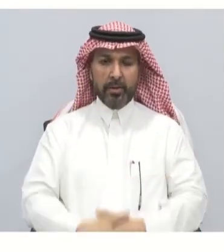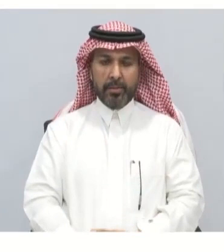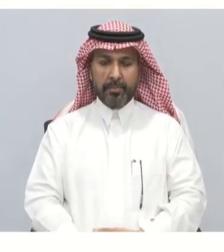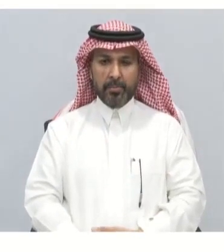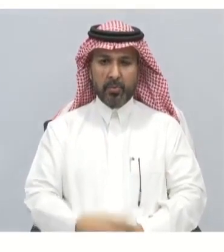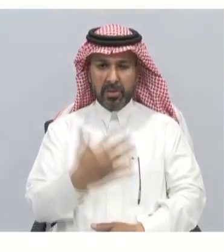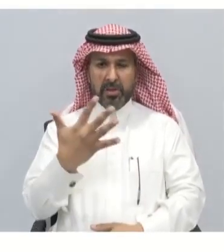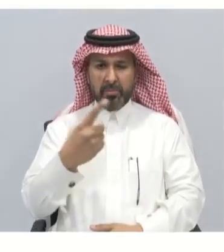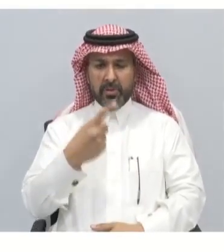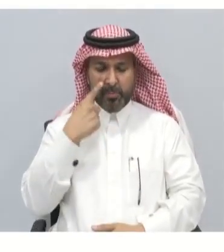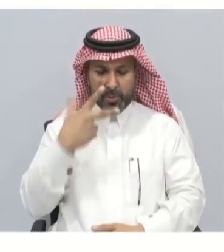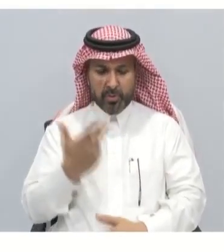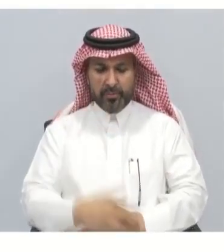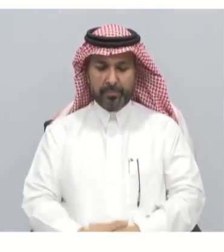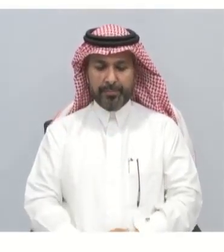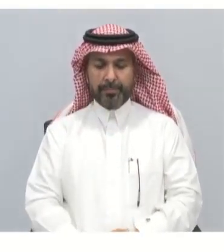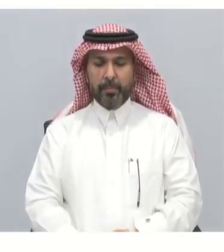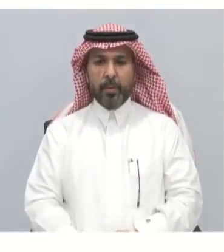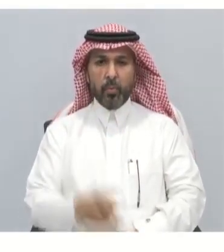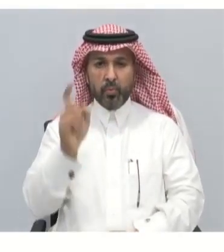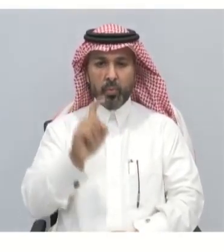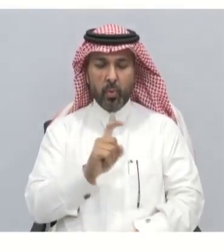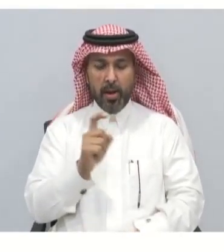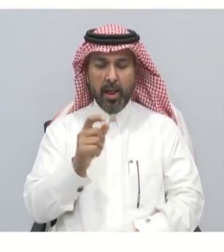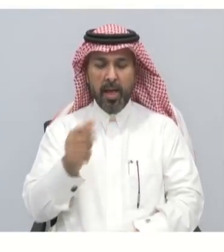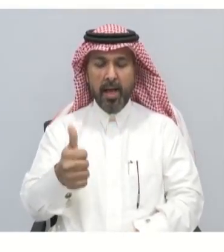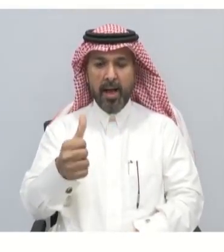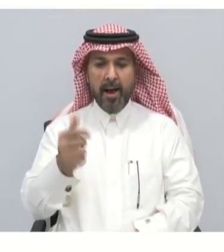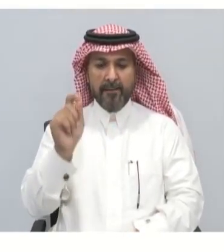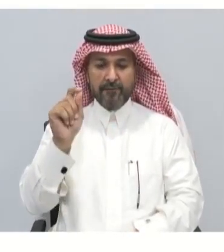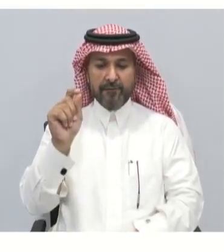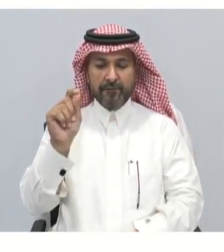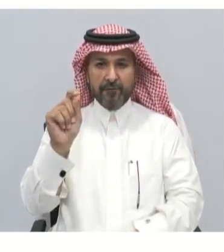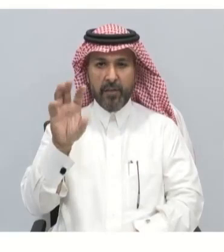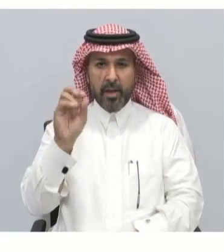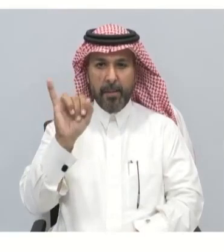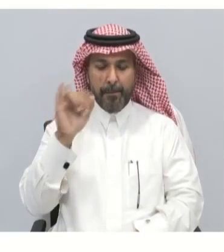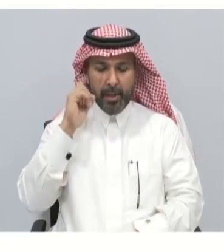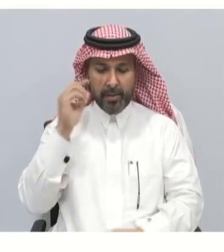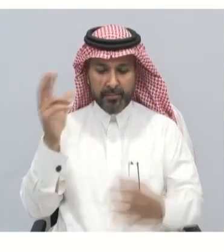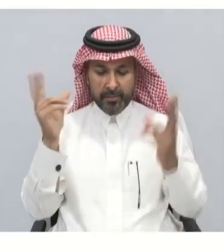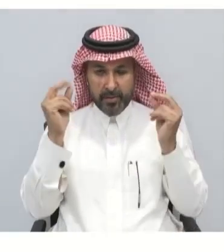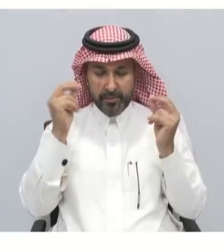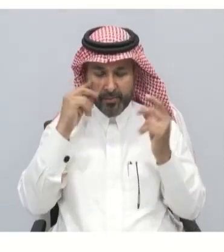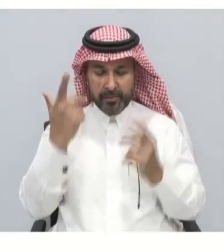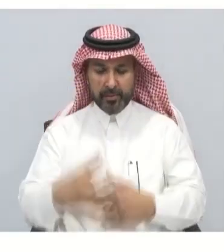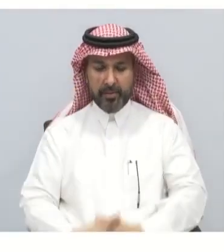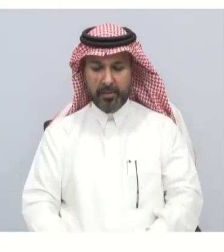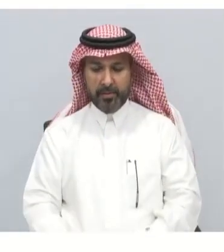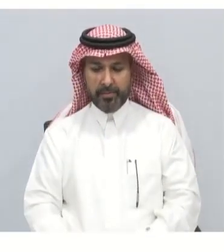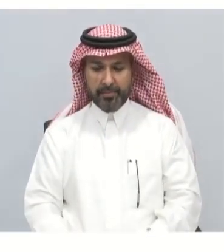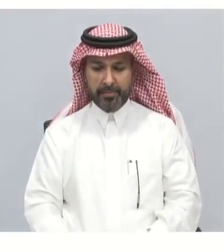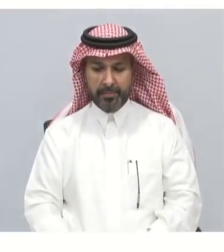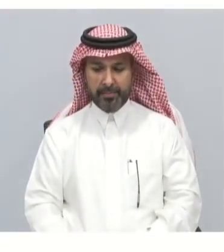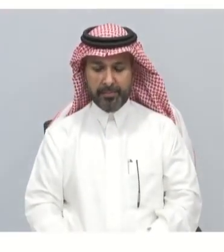الان اول شيء افهم اذا كان عدد الاشخاص 32 شخصا كم طاوله يحتاج اليها المطعم بحيث اجلس امام